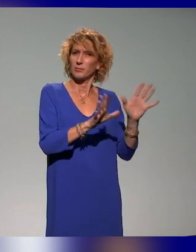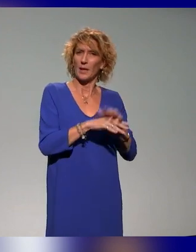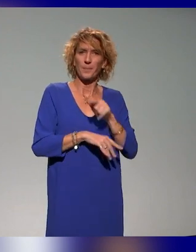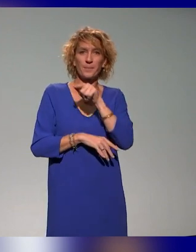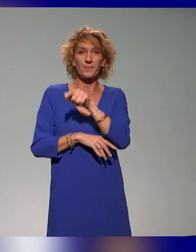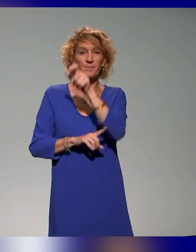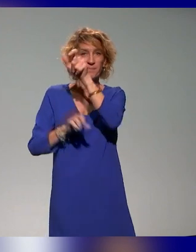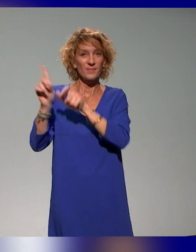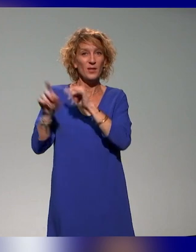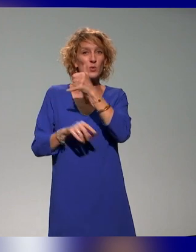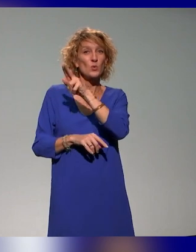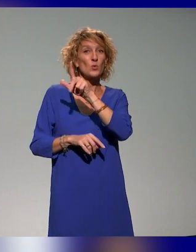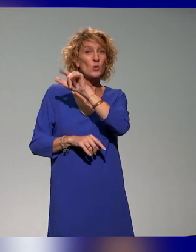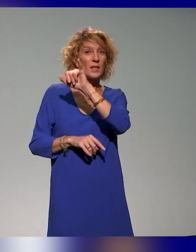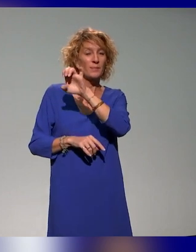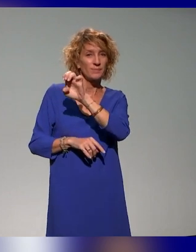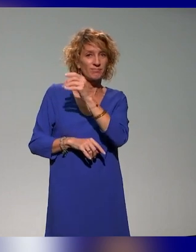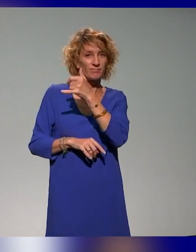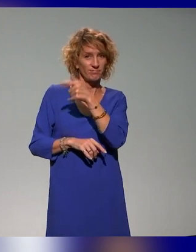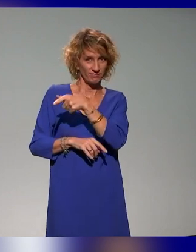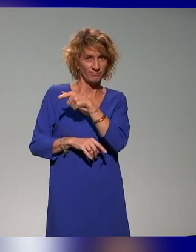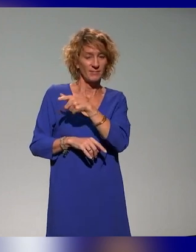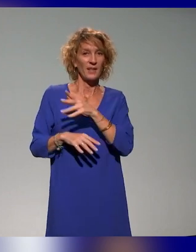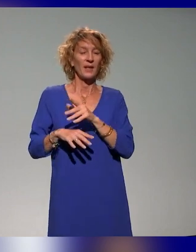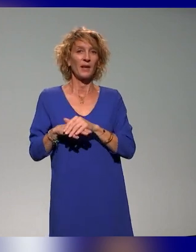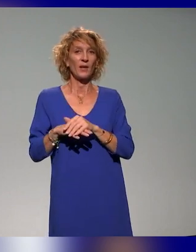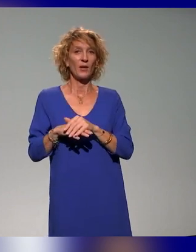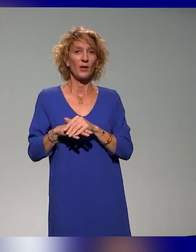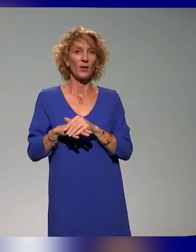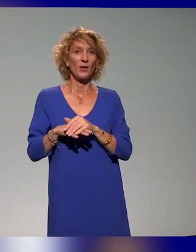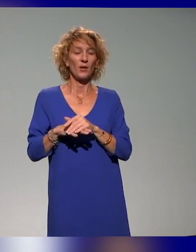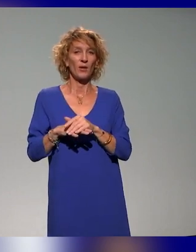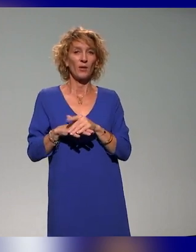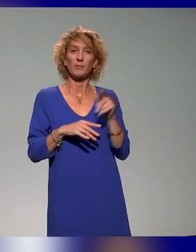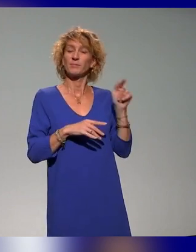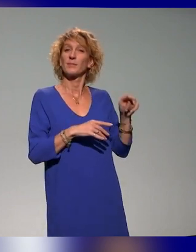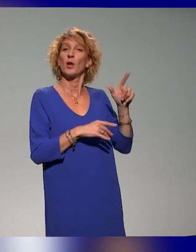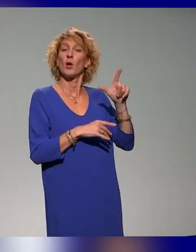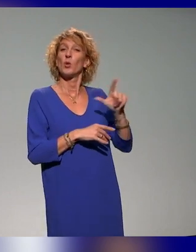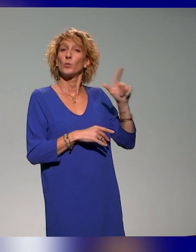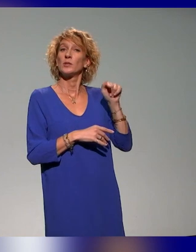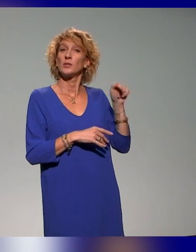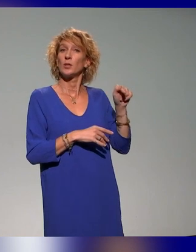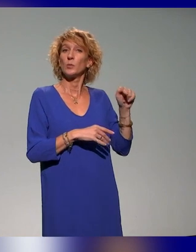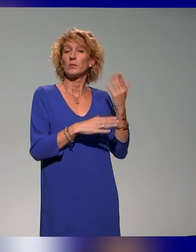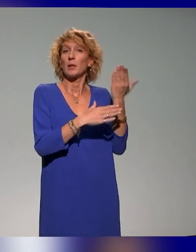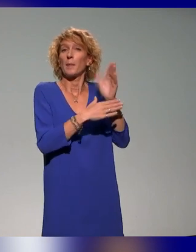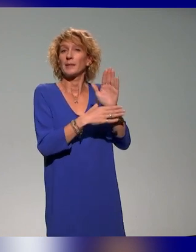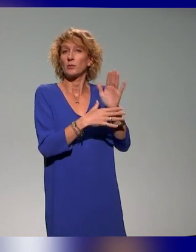Luigi nous adressait vraiment le portrait de... d'abord de ce qui est par défaut sur